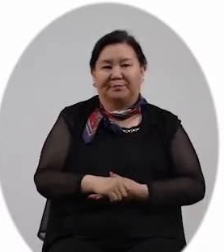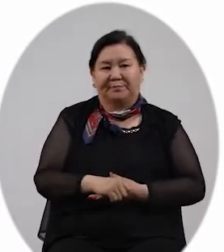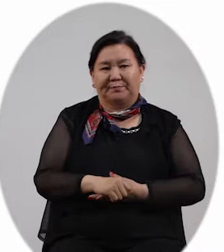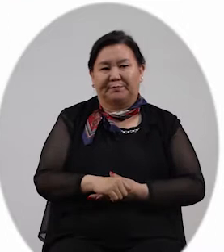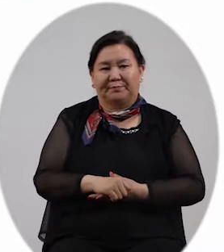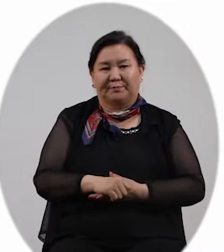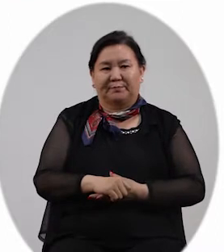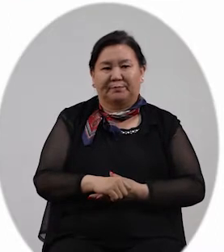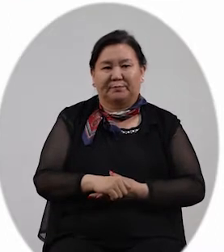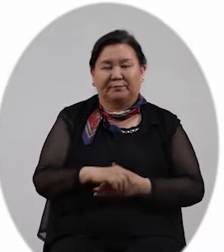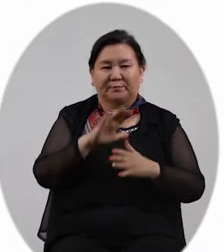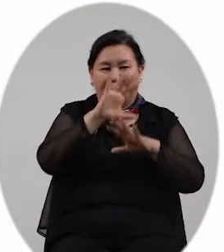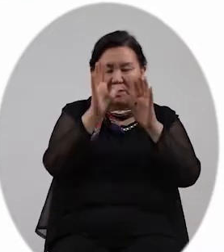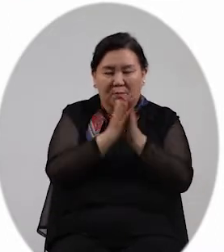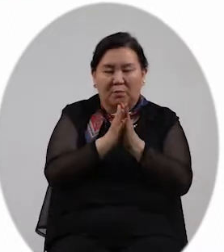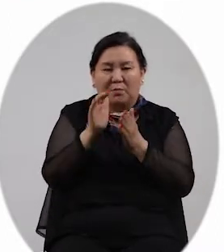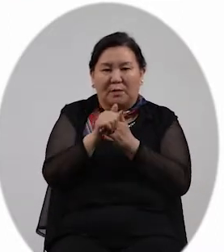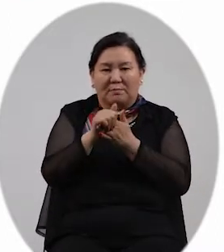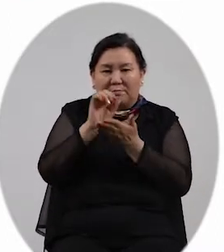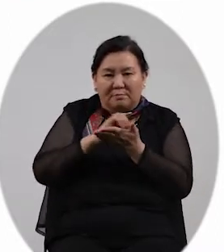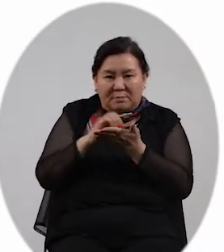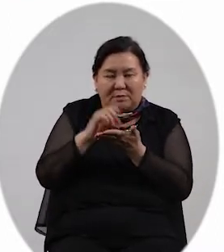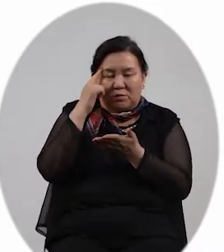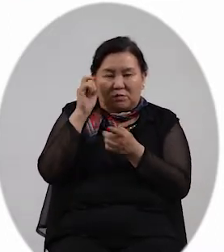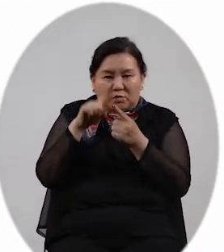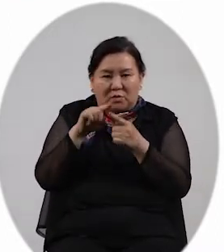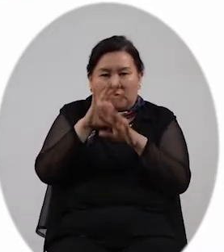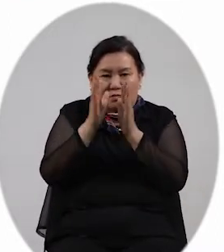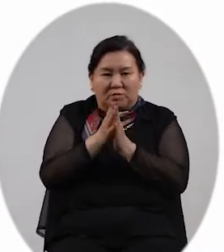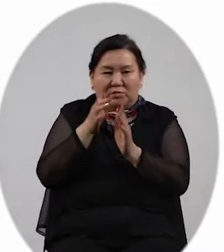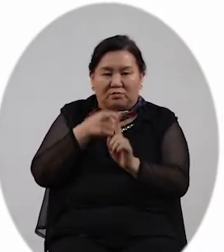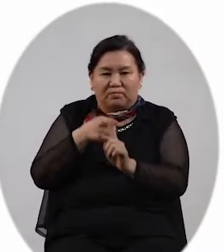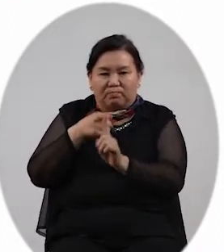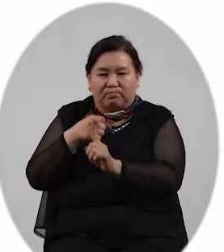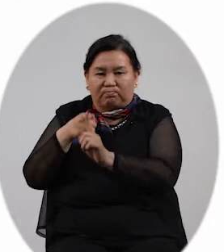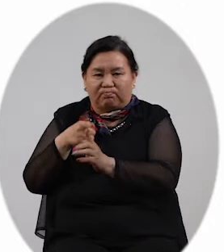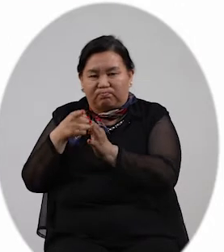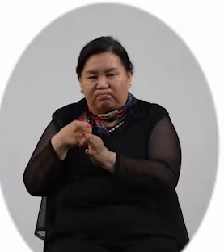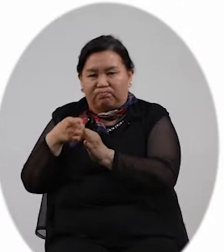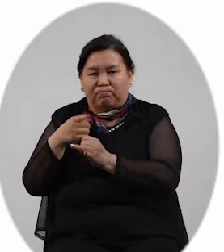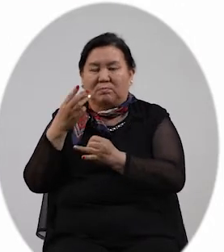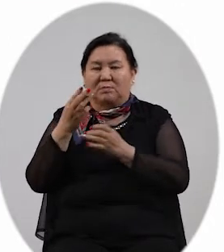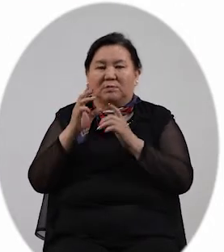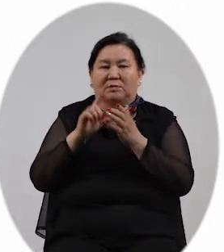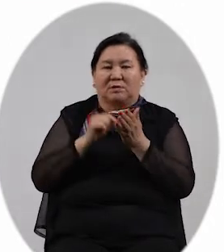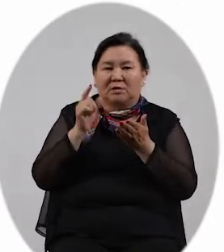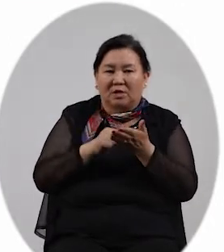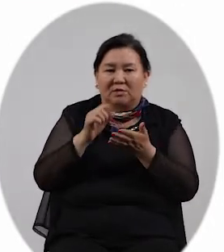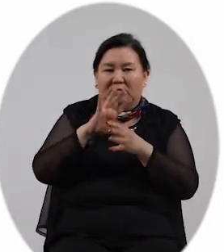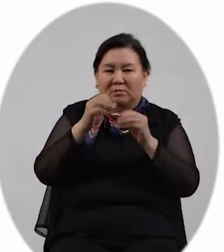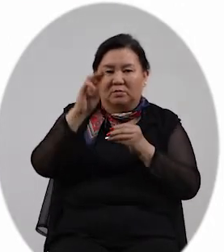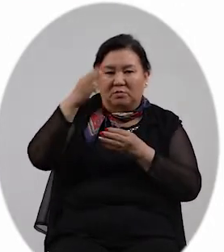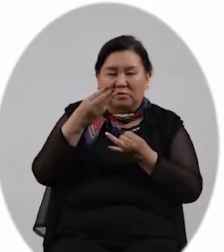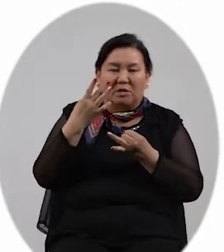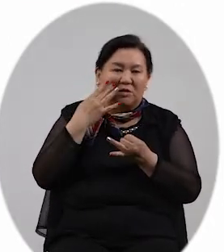яадаг тухай бүртээ. За бүх бичиг баримт түүний зорилго, тэдгэрийг хэрхэн бэлтгэсэн, шаардлагатах тооны хувь,